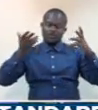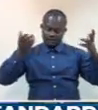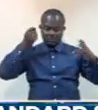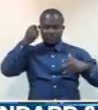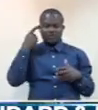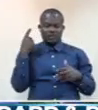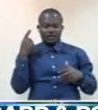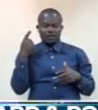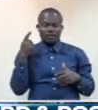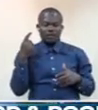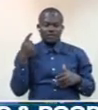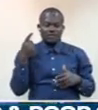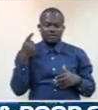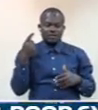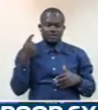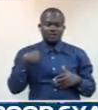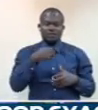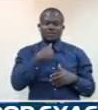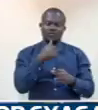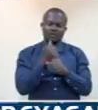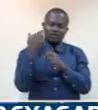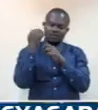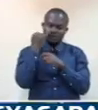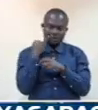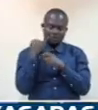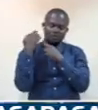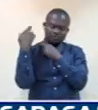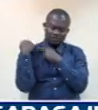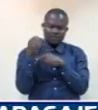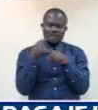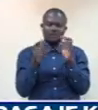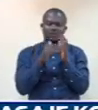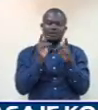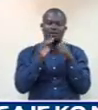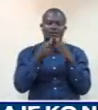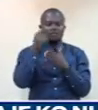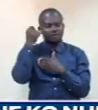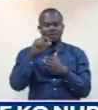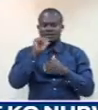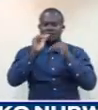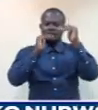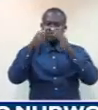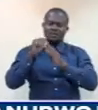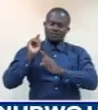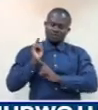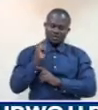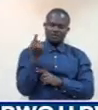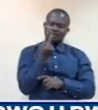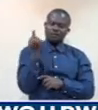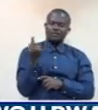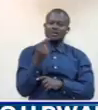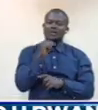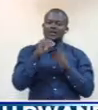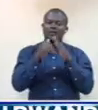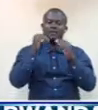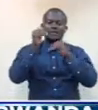byumvikane ko dufite akazi gakomeye ariko abaturage bumve ko ntabwo ari inzego z'umutekano gusa ntabwo ari